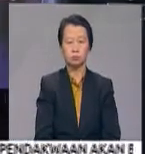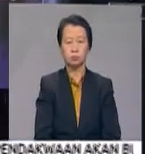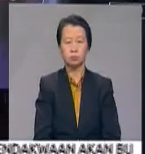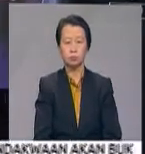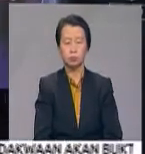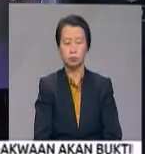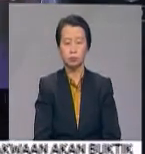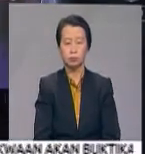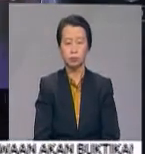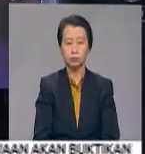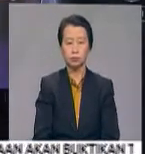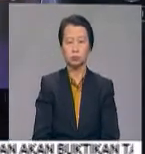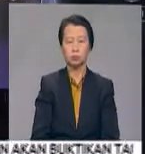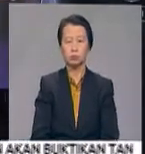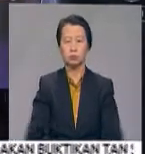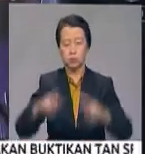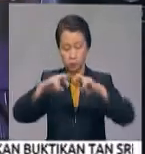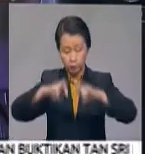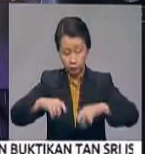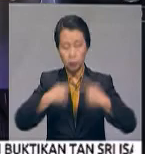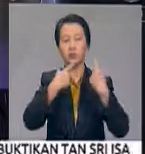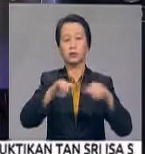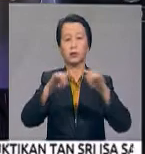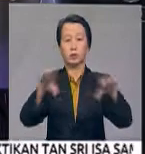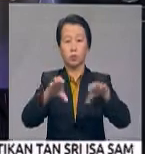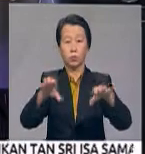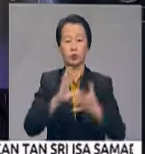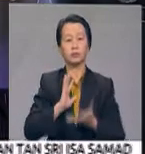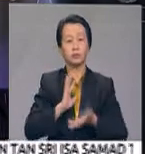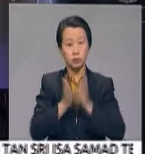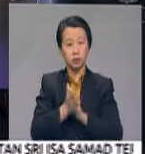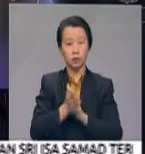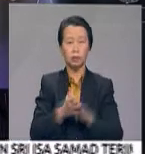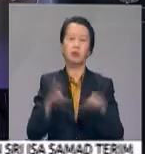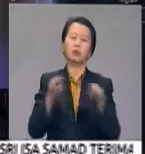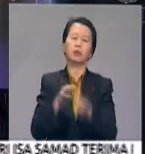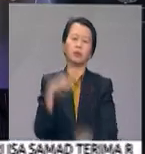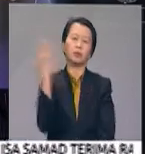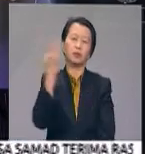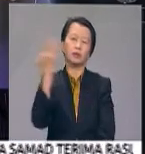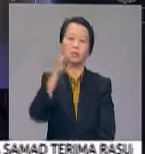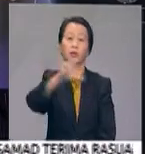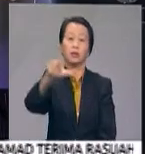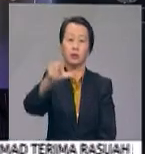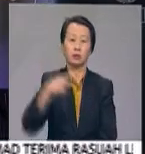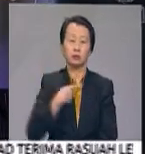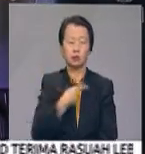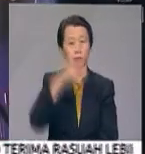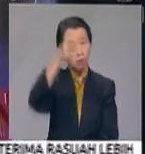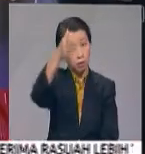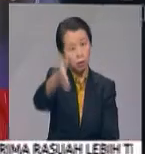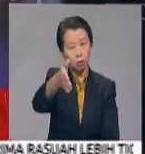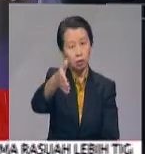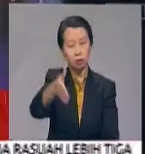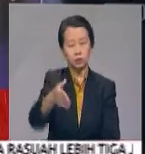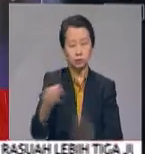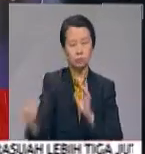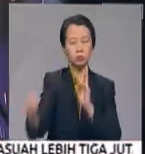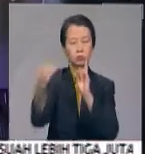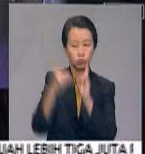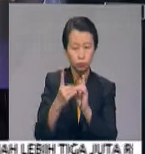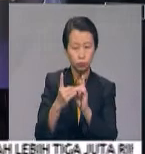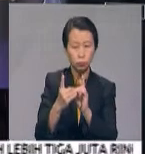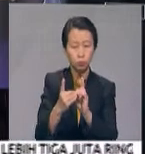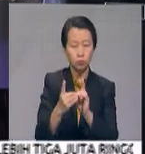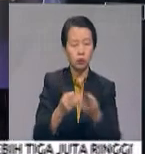siasatan kesihatan sedang berjalan so macam biasalah kita akan apa ni kan pihak peguan